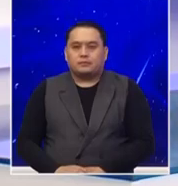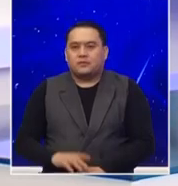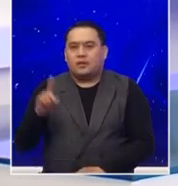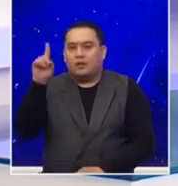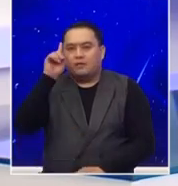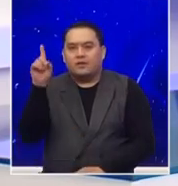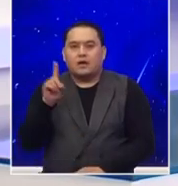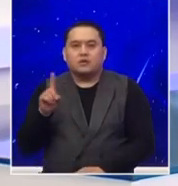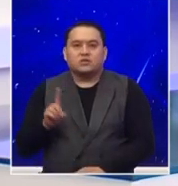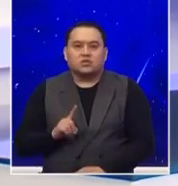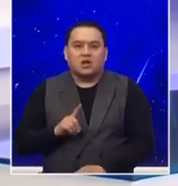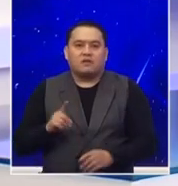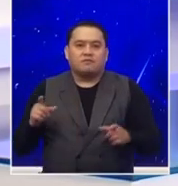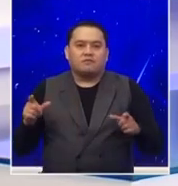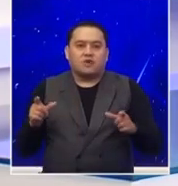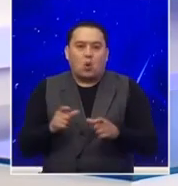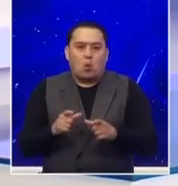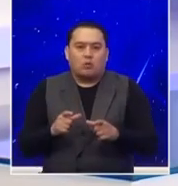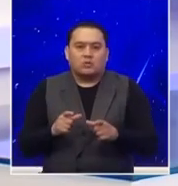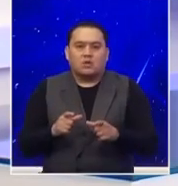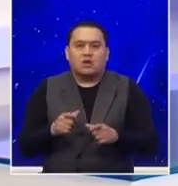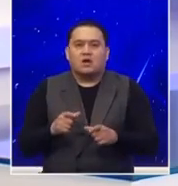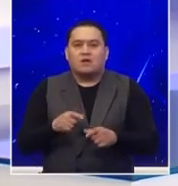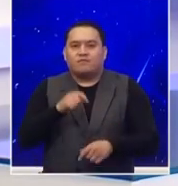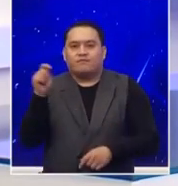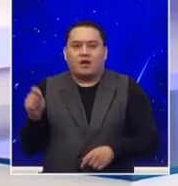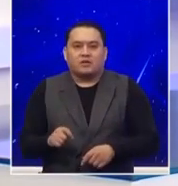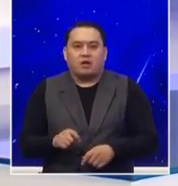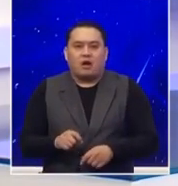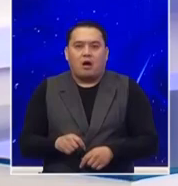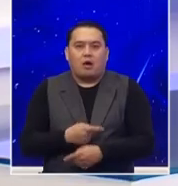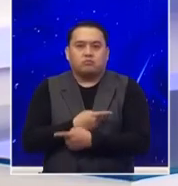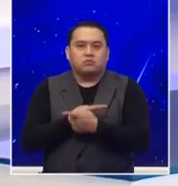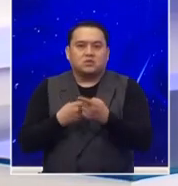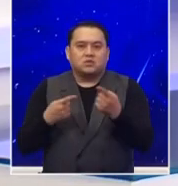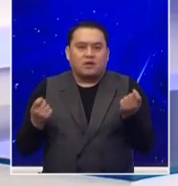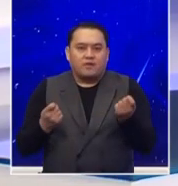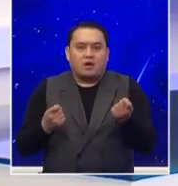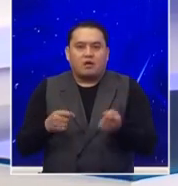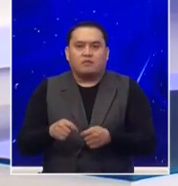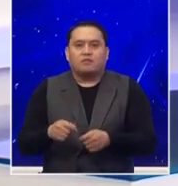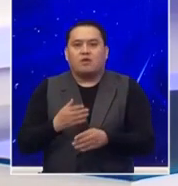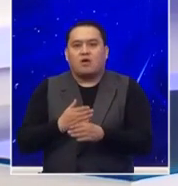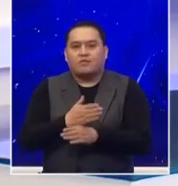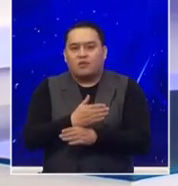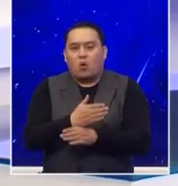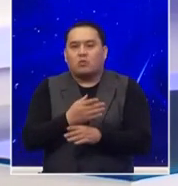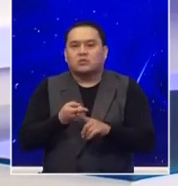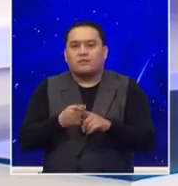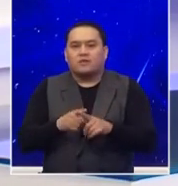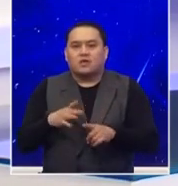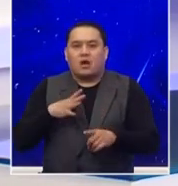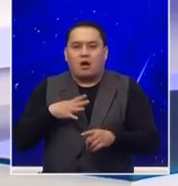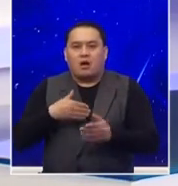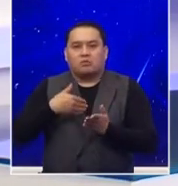В Израиле на фоне пандемии разгорелась почти гражданская война. Обитатели ортодоксальных кварталов и населенных пунктов